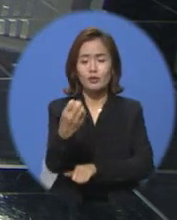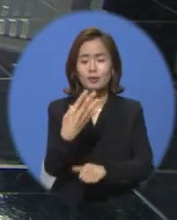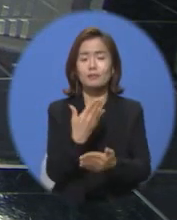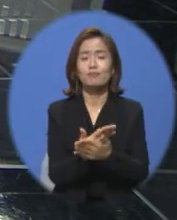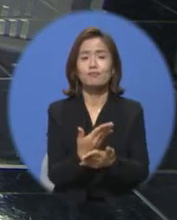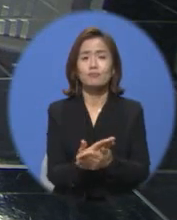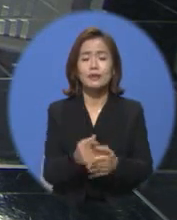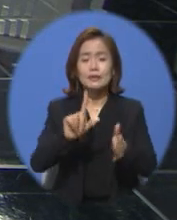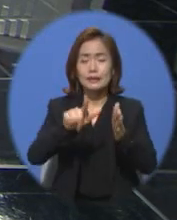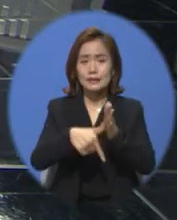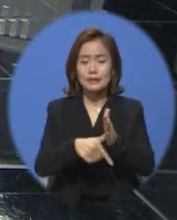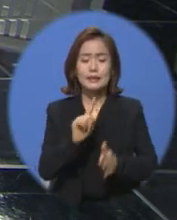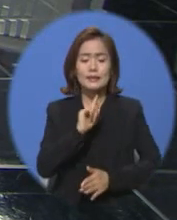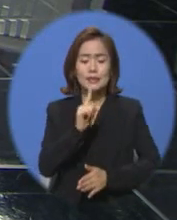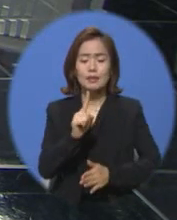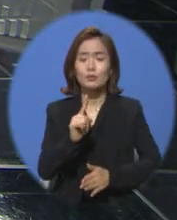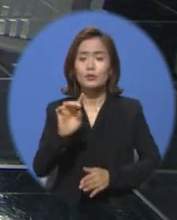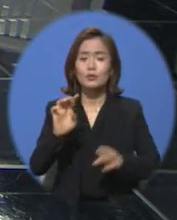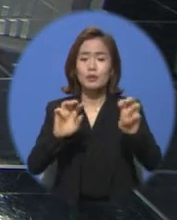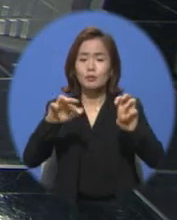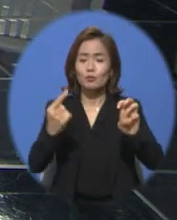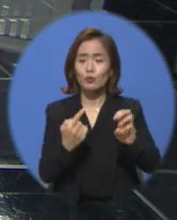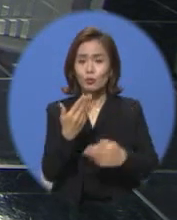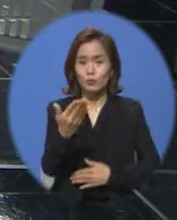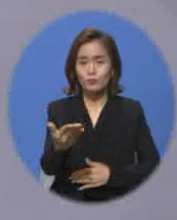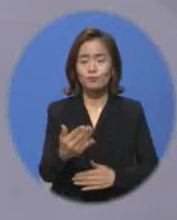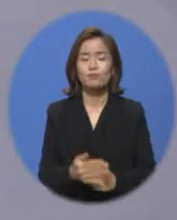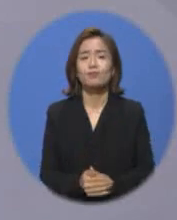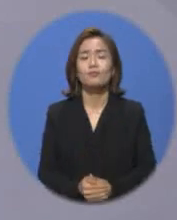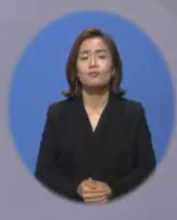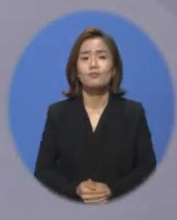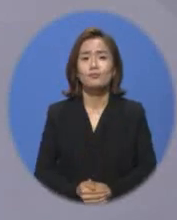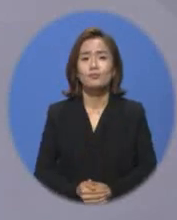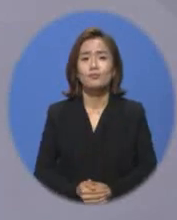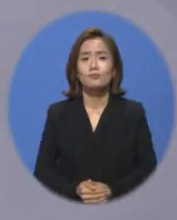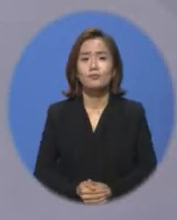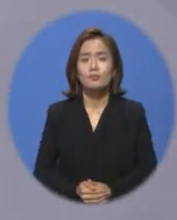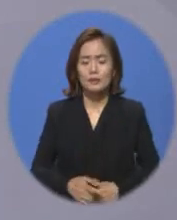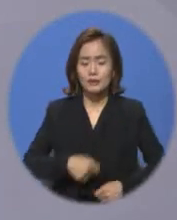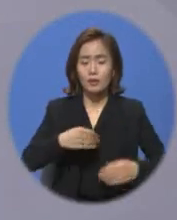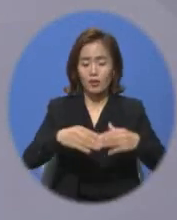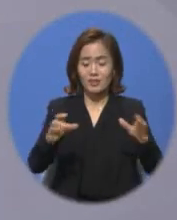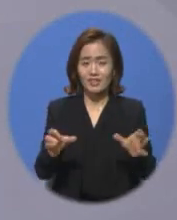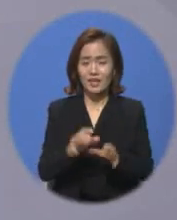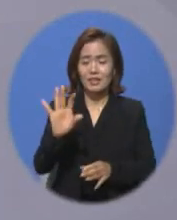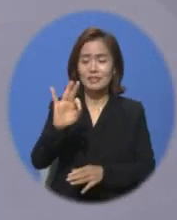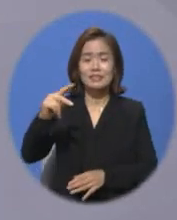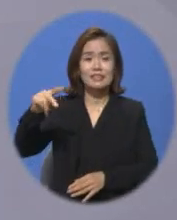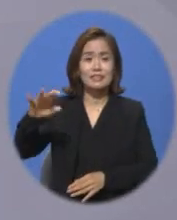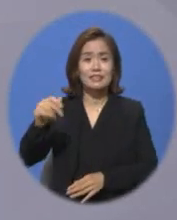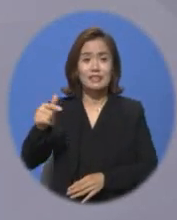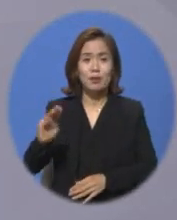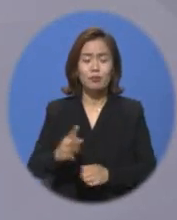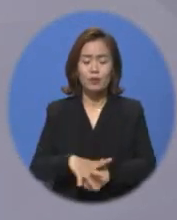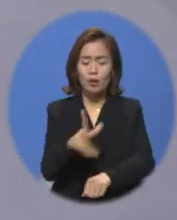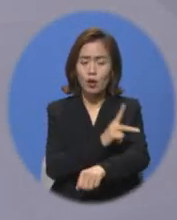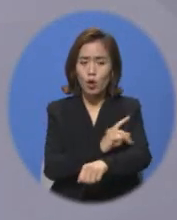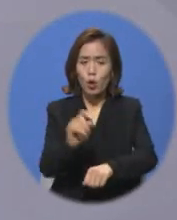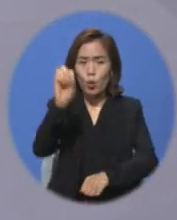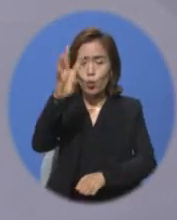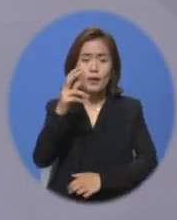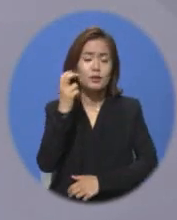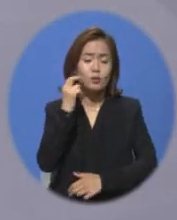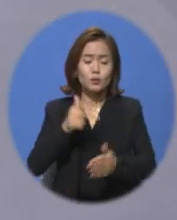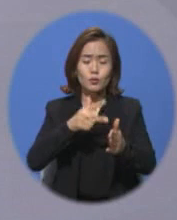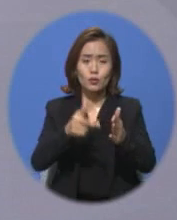답변할예정입니다.여러분에게는1 분30초의시간이주어집니다. 예.저는정의당의이승남입니다 .KTX노선이 광주